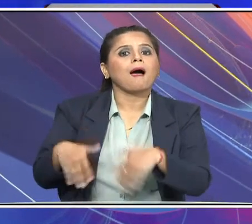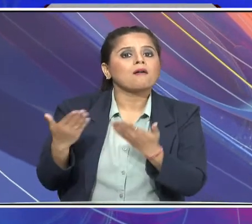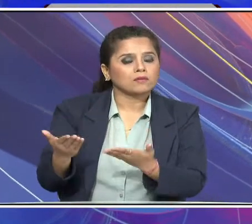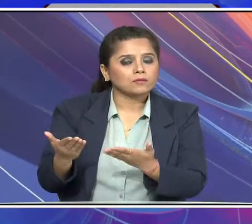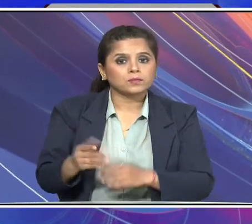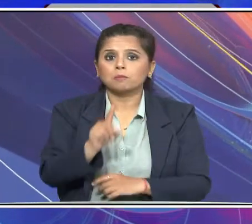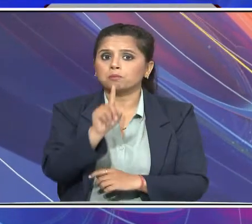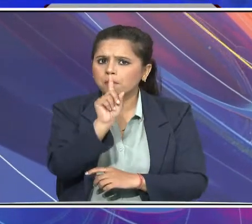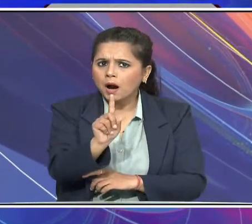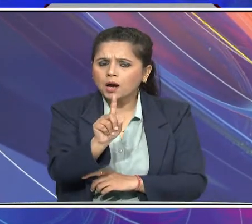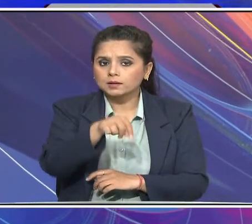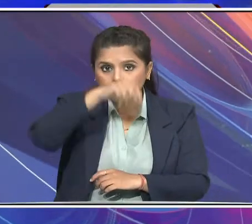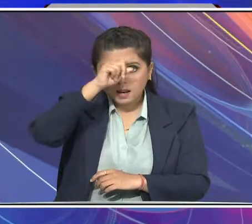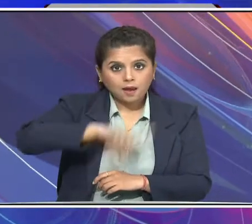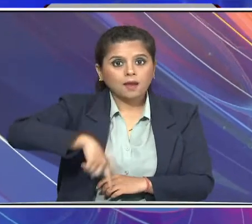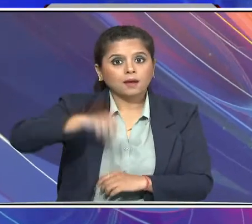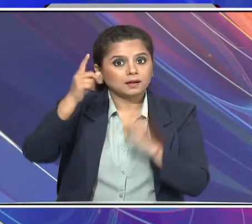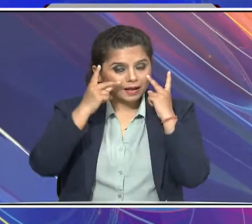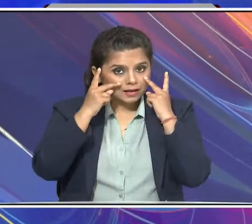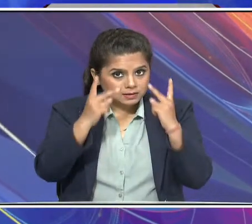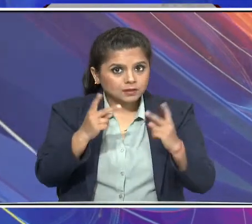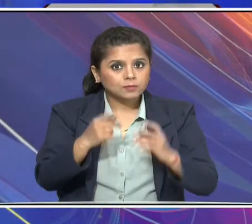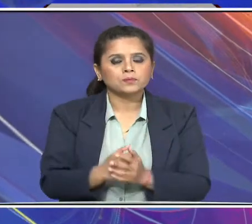लेकिन देश में